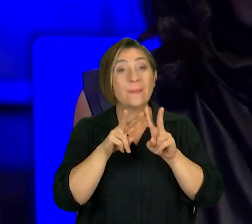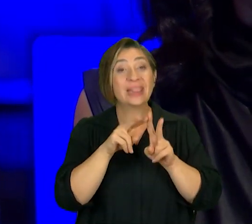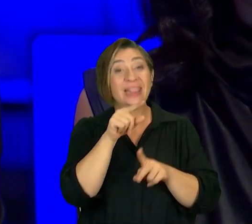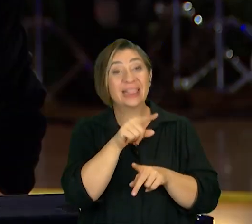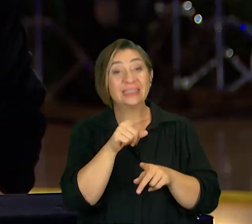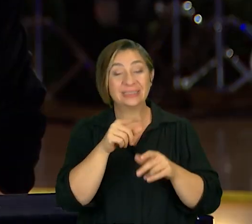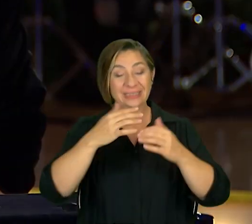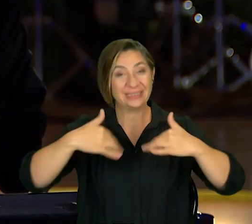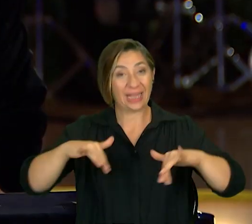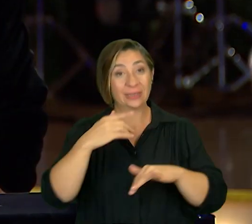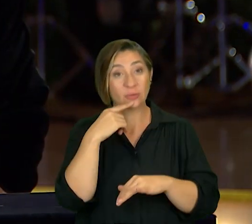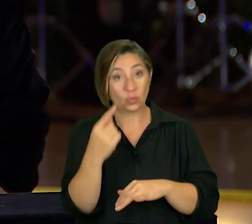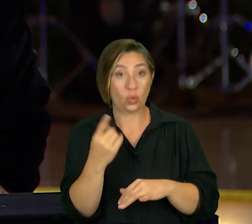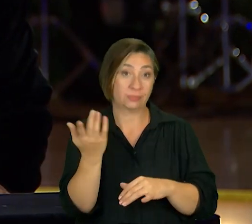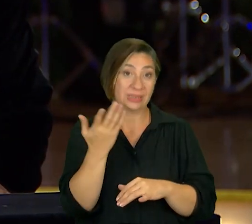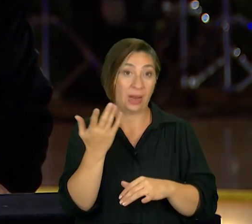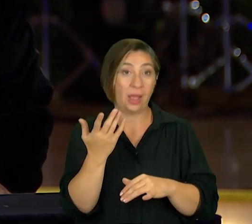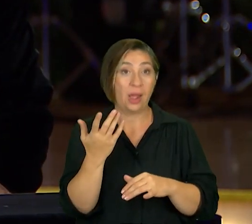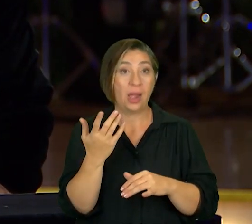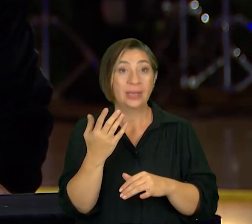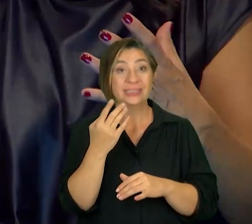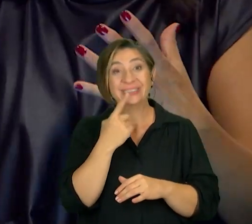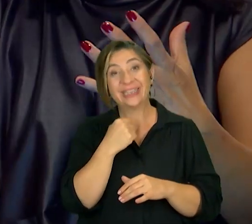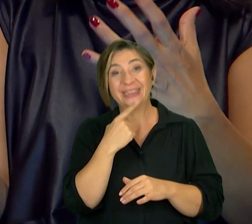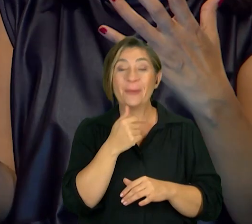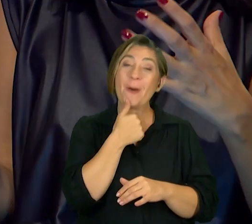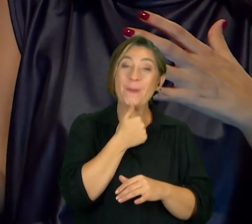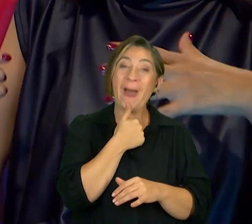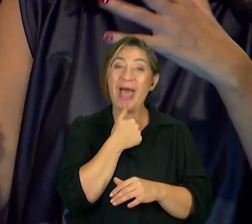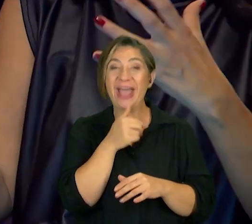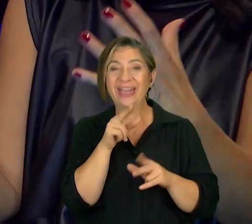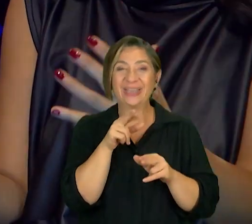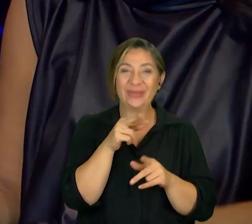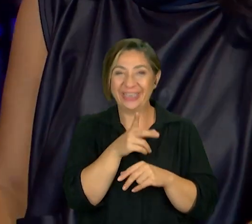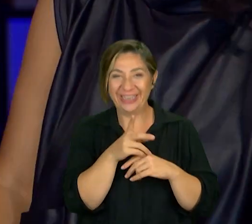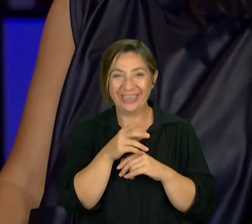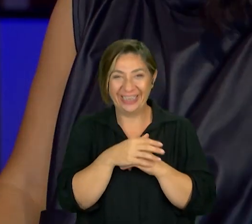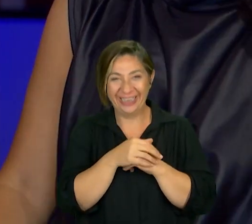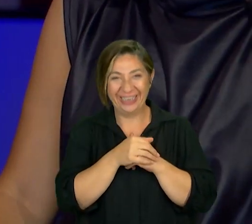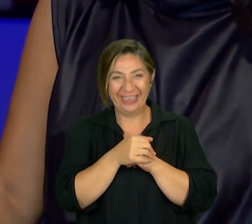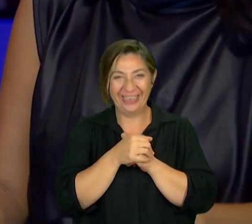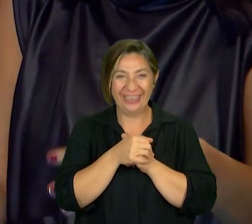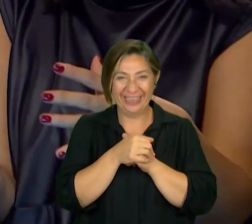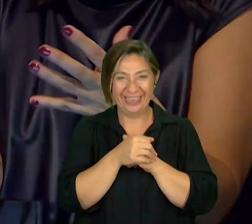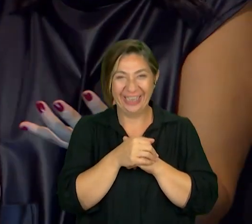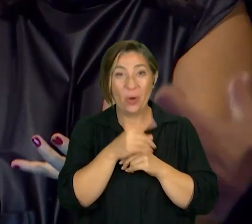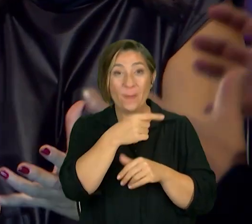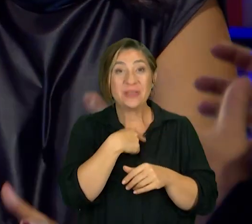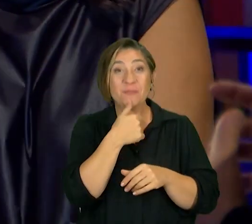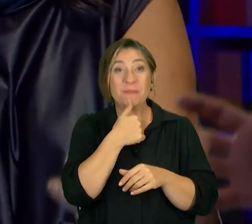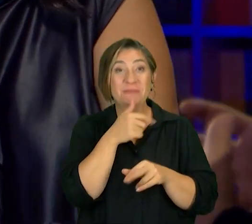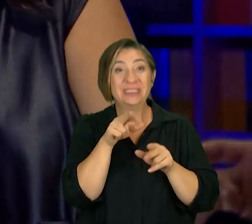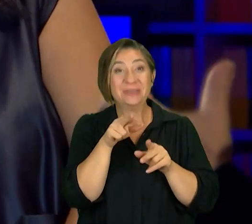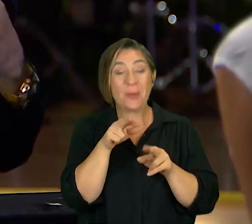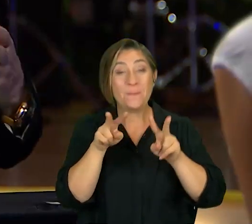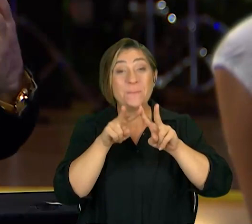böyle sahnede de söylüyoruz ya mesela. Böyle bir Şirin Baba görüntüsü var ya böyle. Adam adamın yani saldırı var ya.